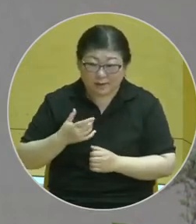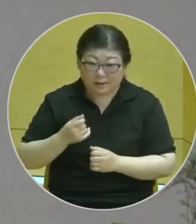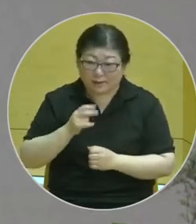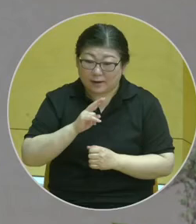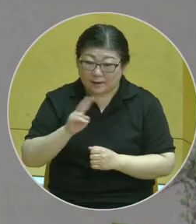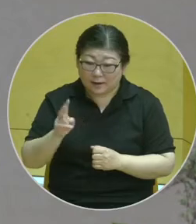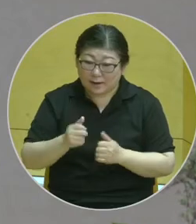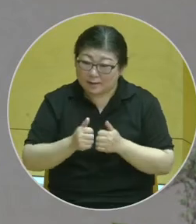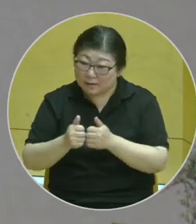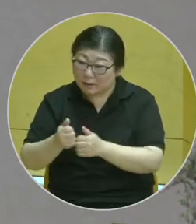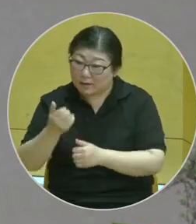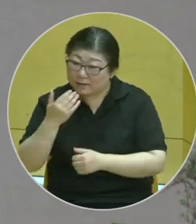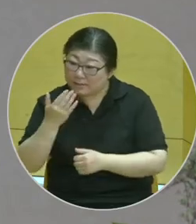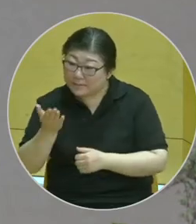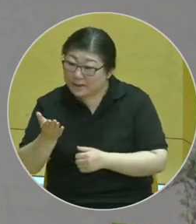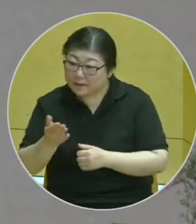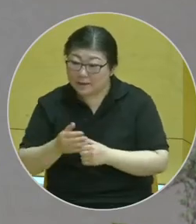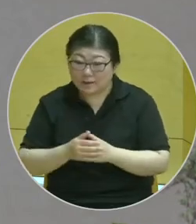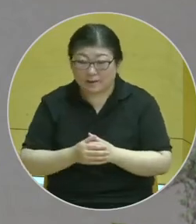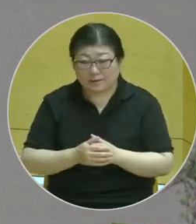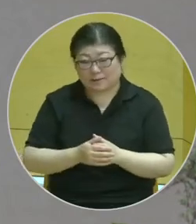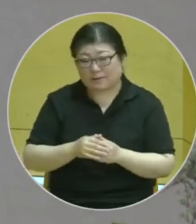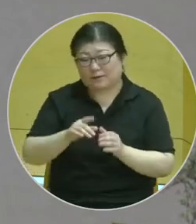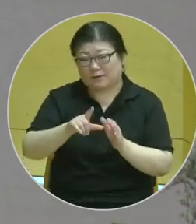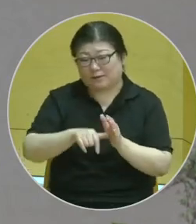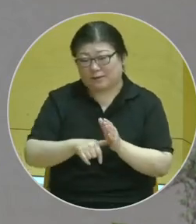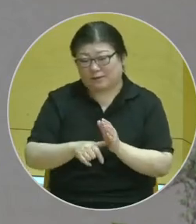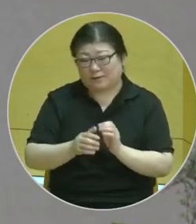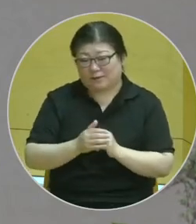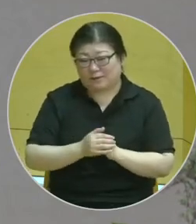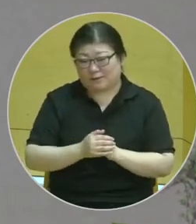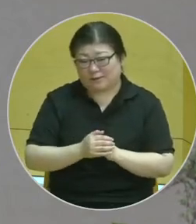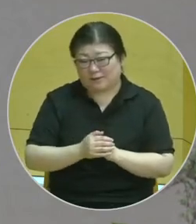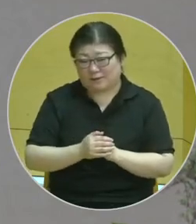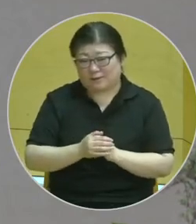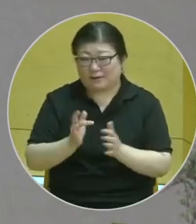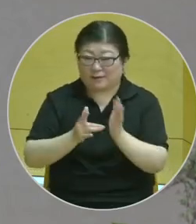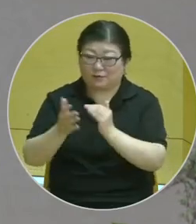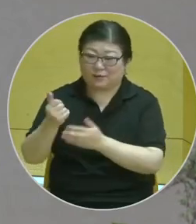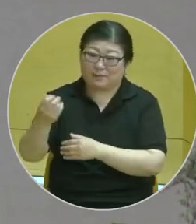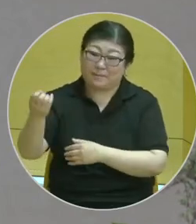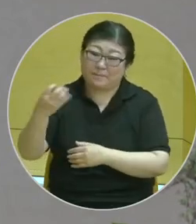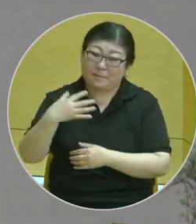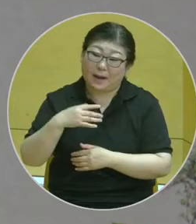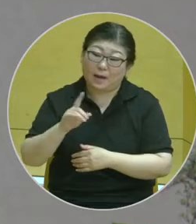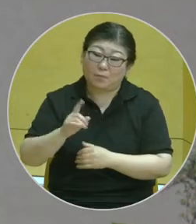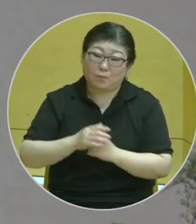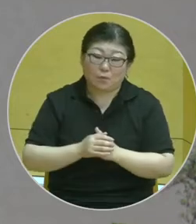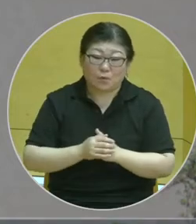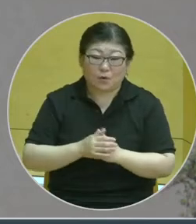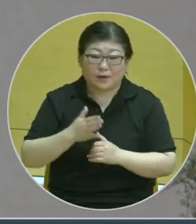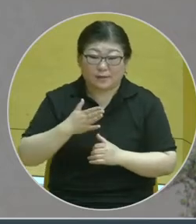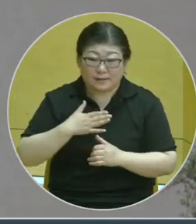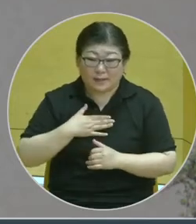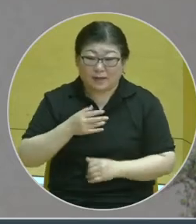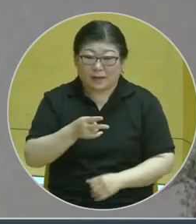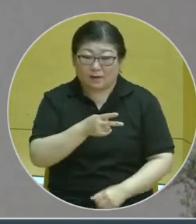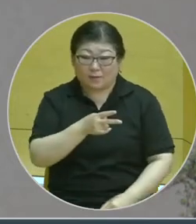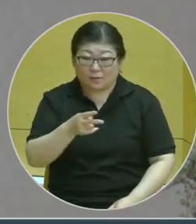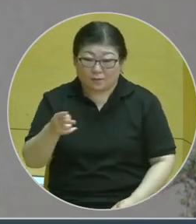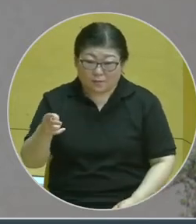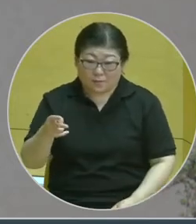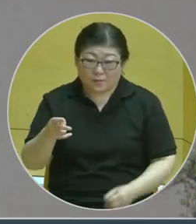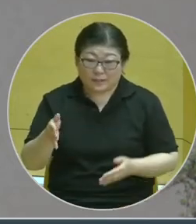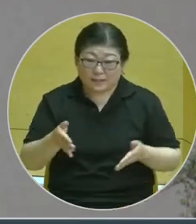따라가겠습니다 그럴 때에 유명한 위 이 말씀을 주님으로부터 뒀습니다 내가 곧 길이요